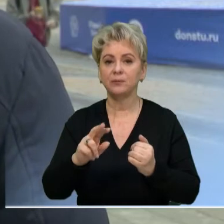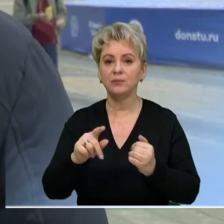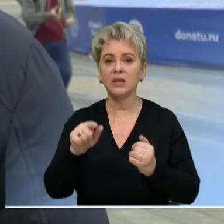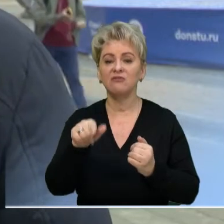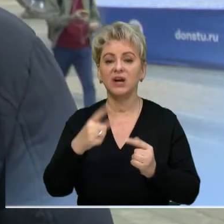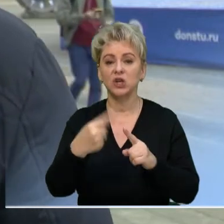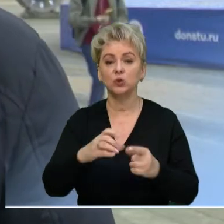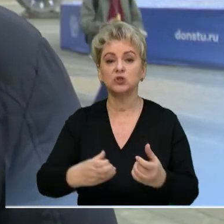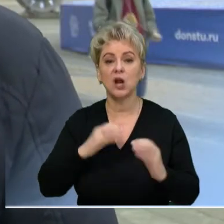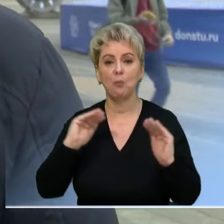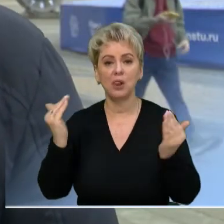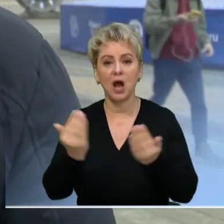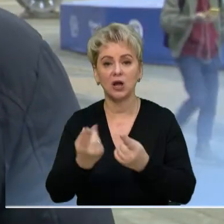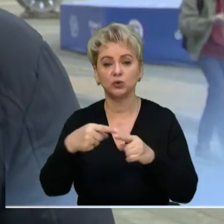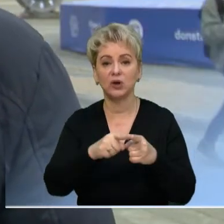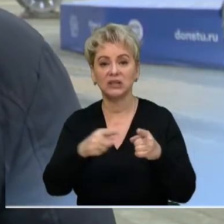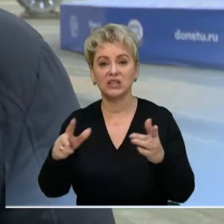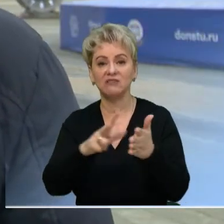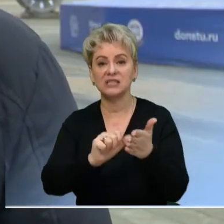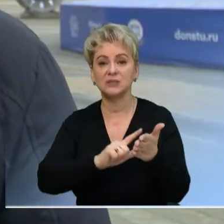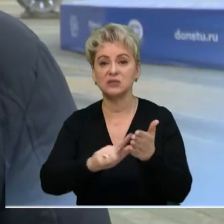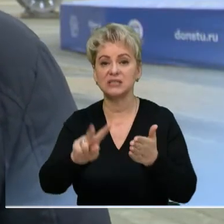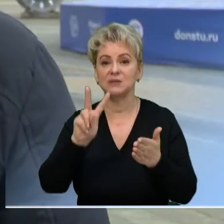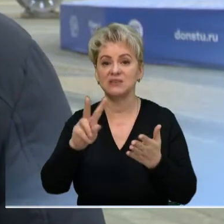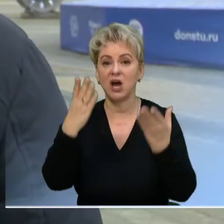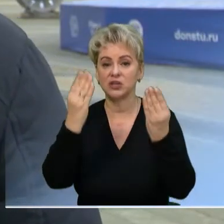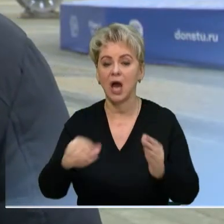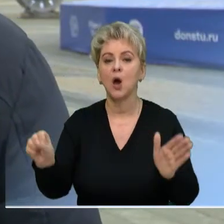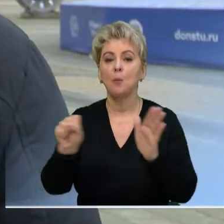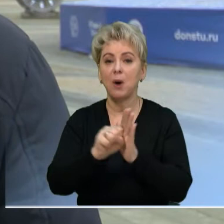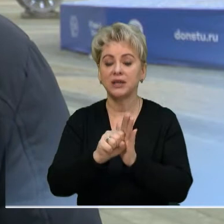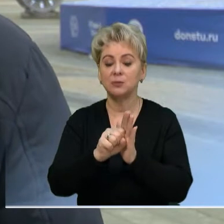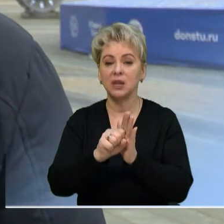страшную блокаду, которая длилась 872 дня, погибло